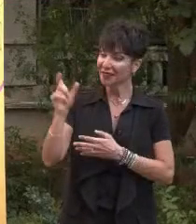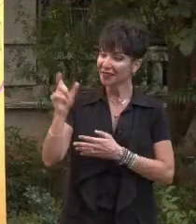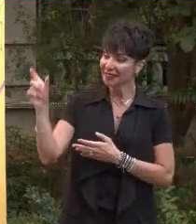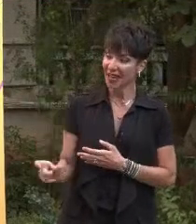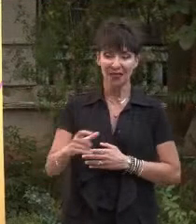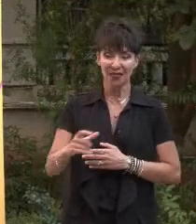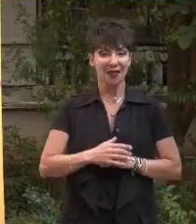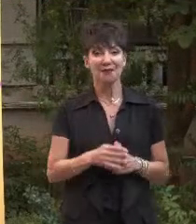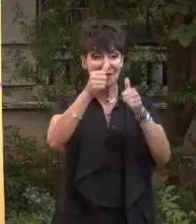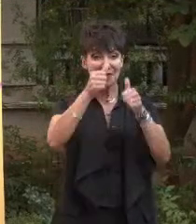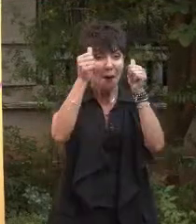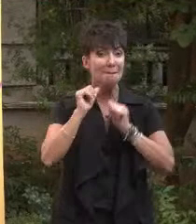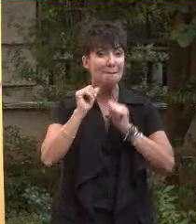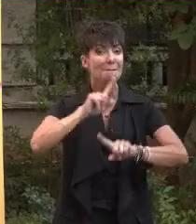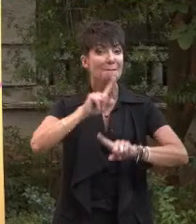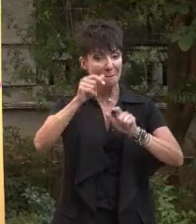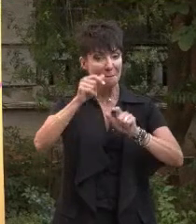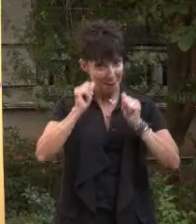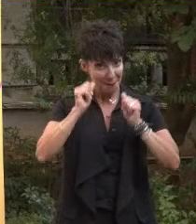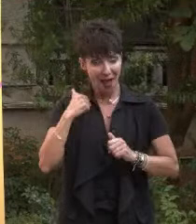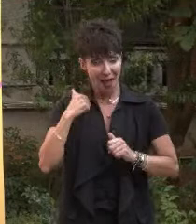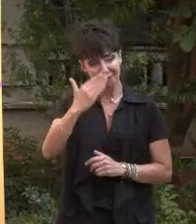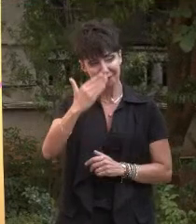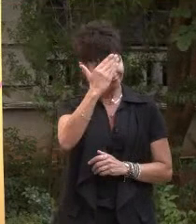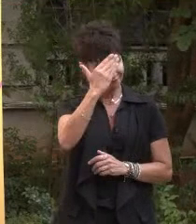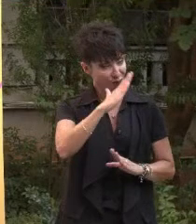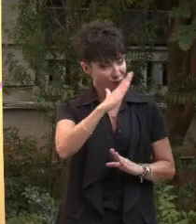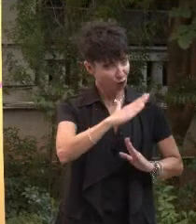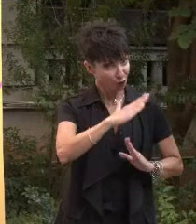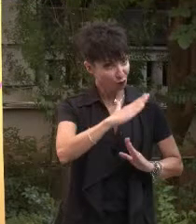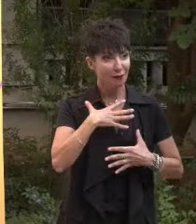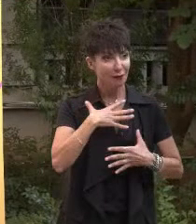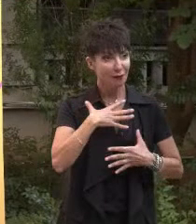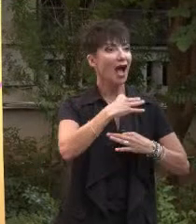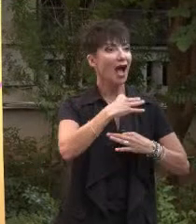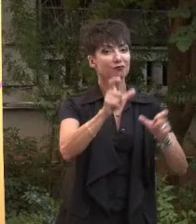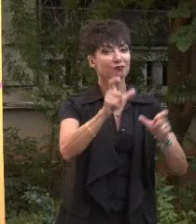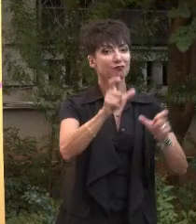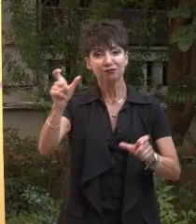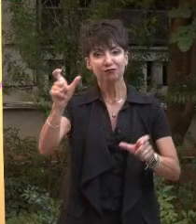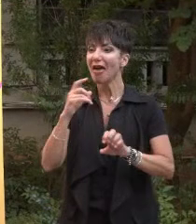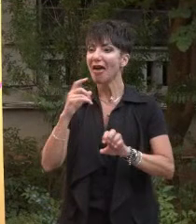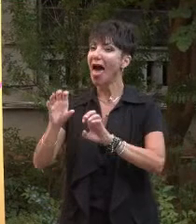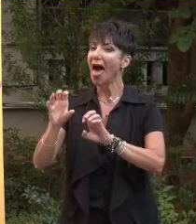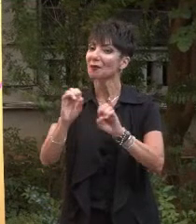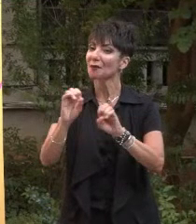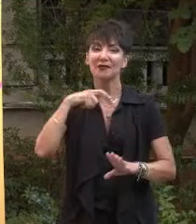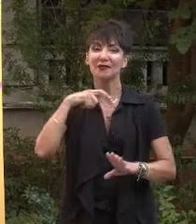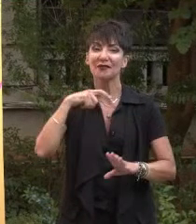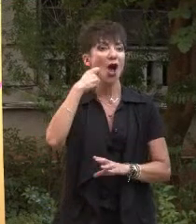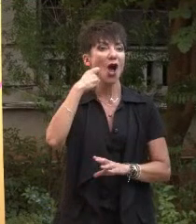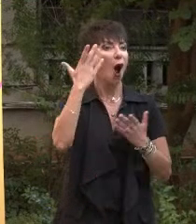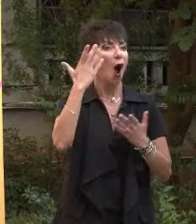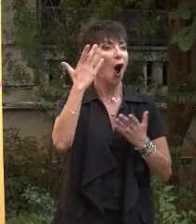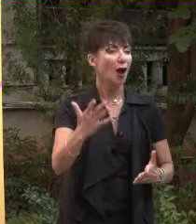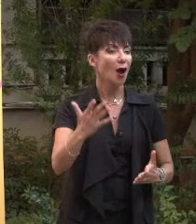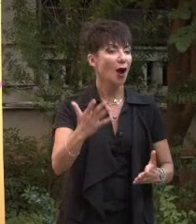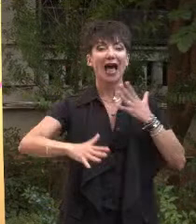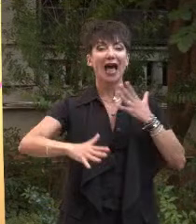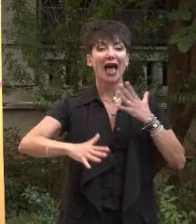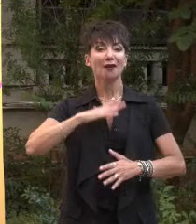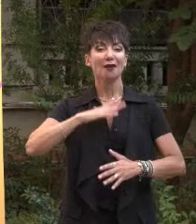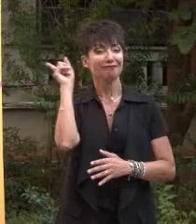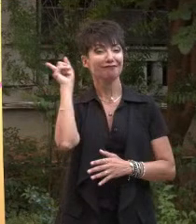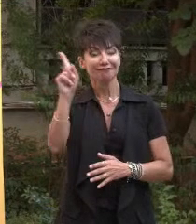Καλησπέρα σας. Αξιότιμε κύριε Πρόεδρε, εκλεκτοί προσκεκλημένοι, αγαπητοί εκπαιδευτικοί, αγαπητοί γονείς, αγαπητές και